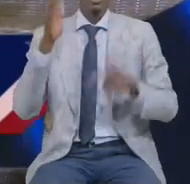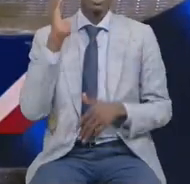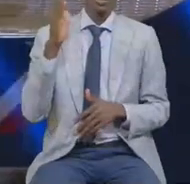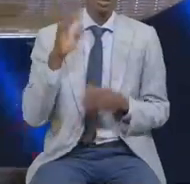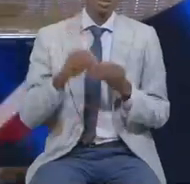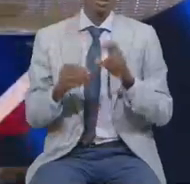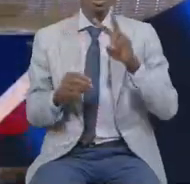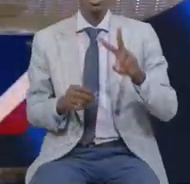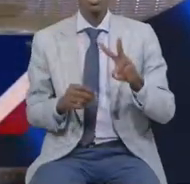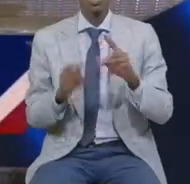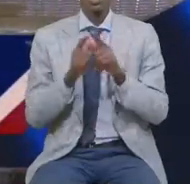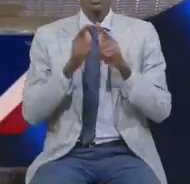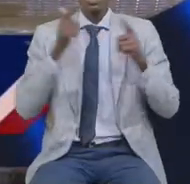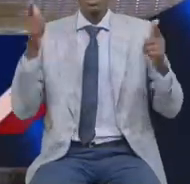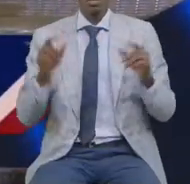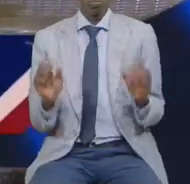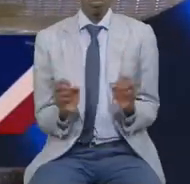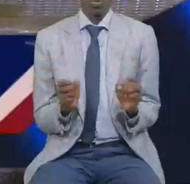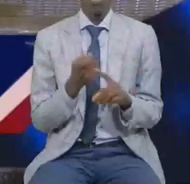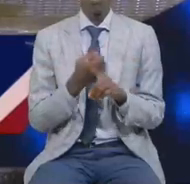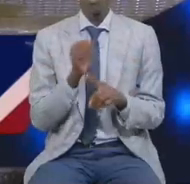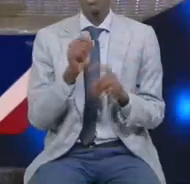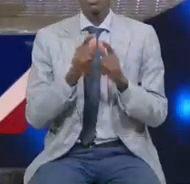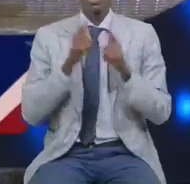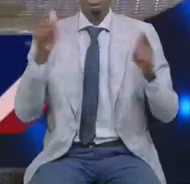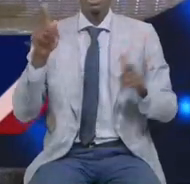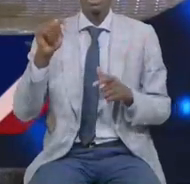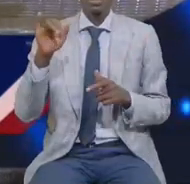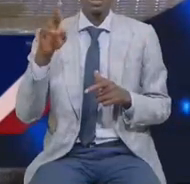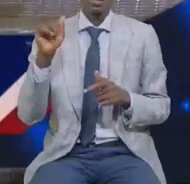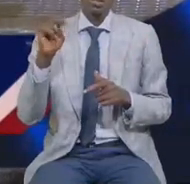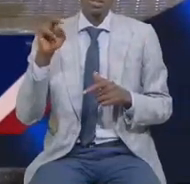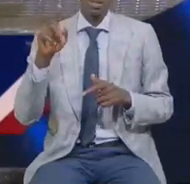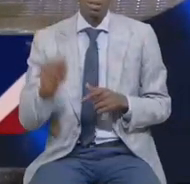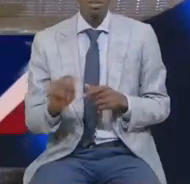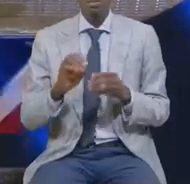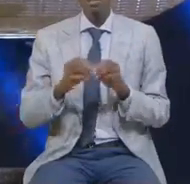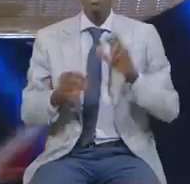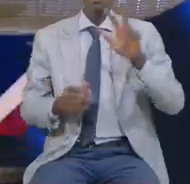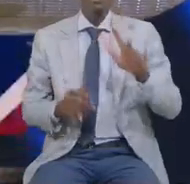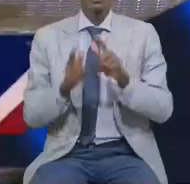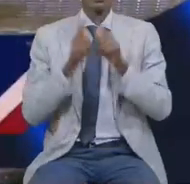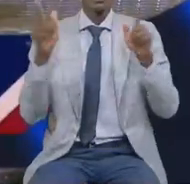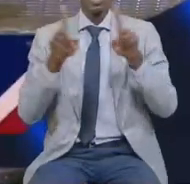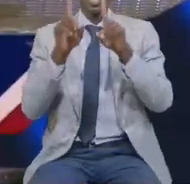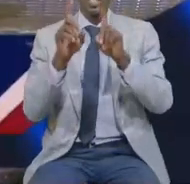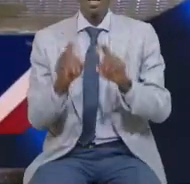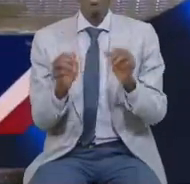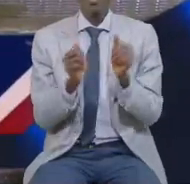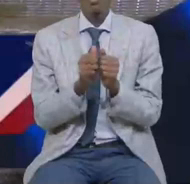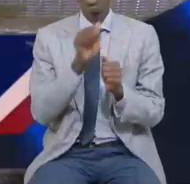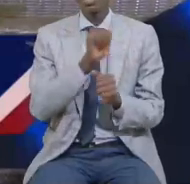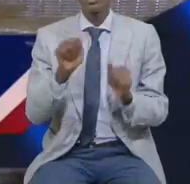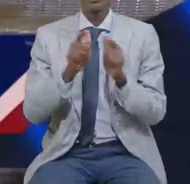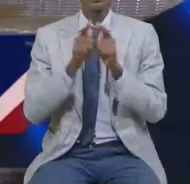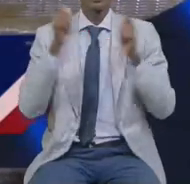grandes menaces d'un grand tyran. Et numéro 3 ici, de grandes épreuves avec un